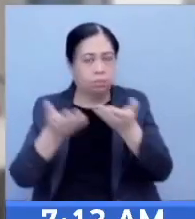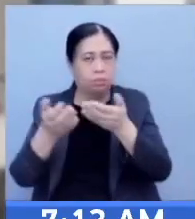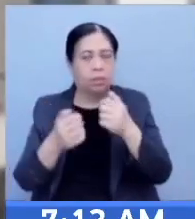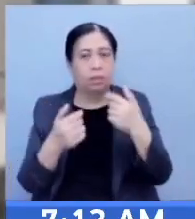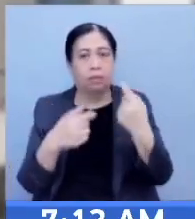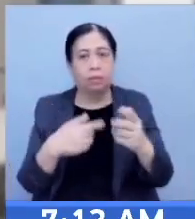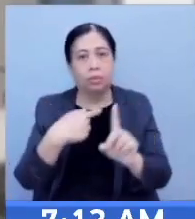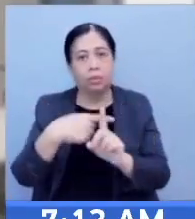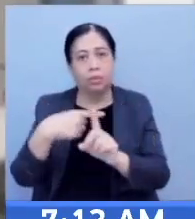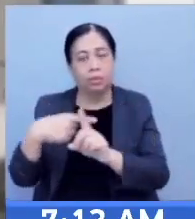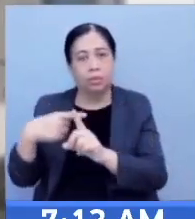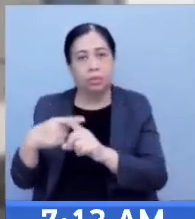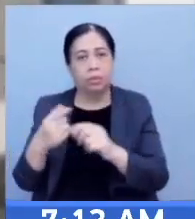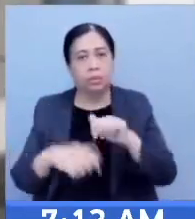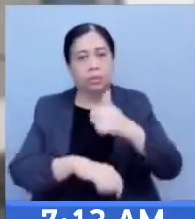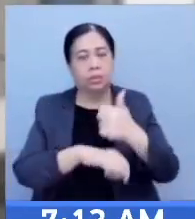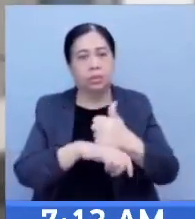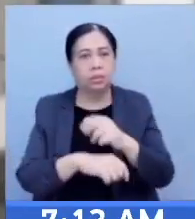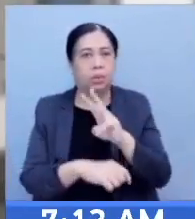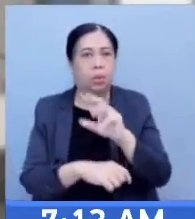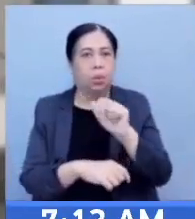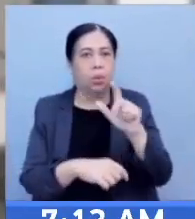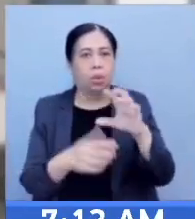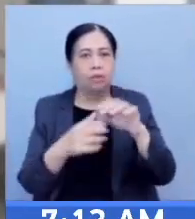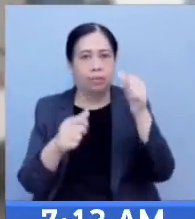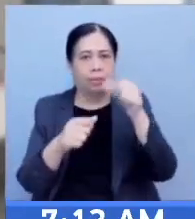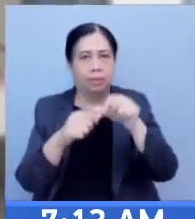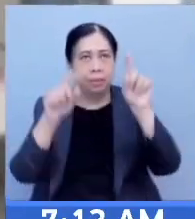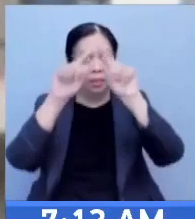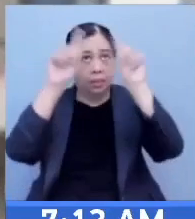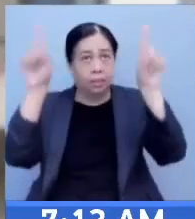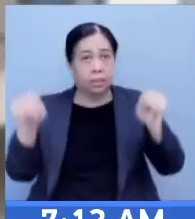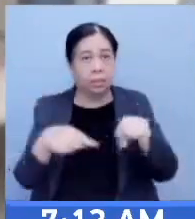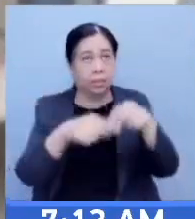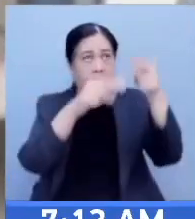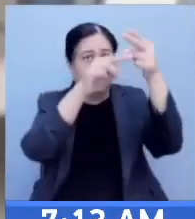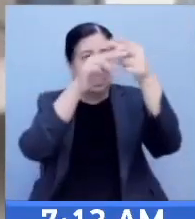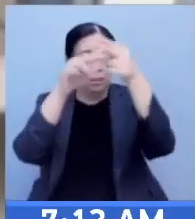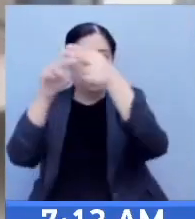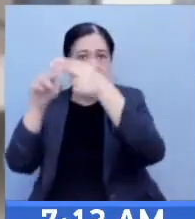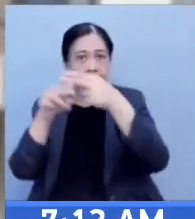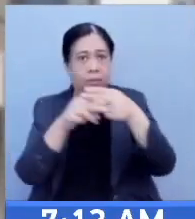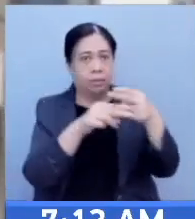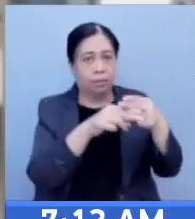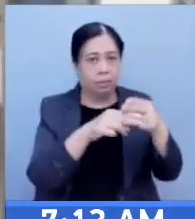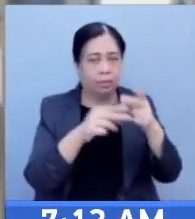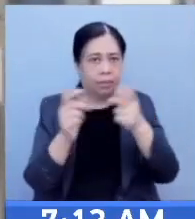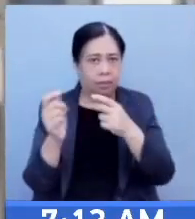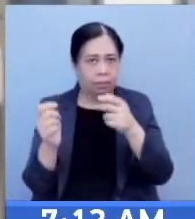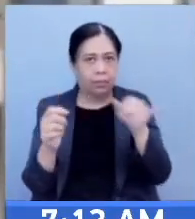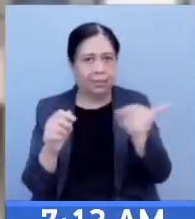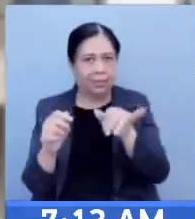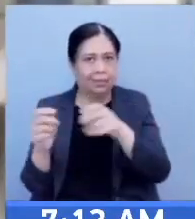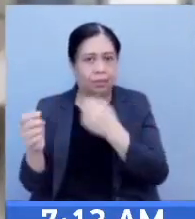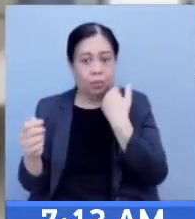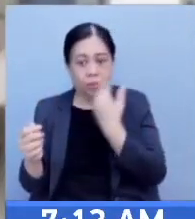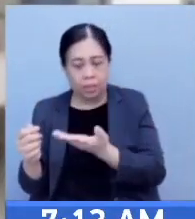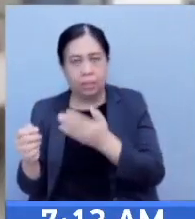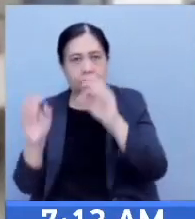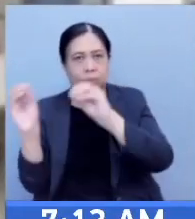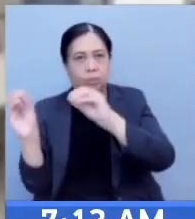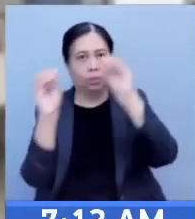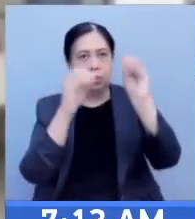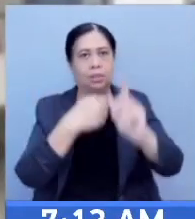rito ngayon ng Wall of Remembrance kung saan nakalagay ang pangalan ng mga nakalibing sa Tugatog Public Cemetery. Dito pansamantalang